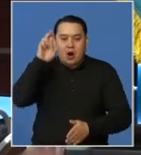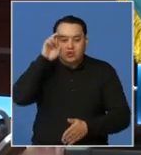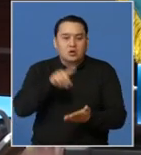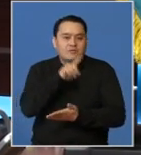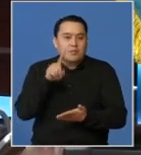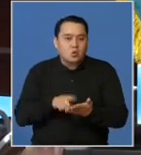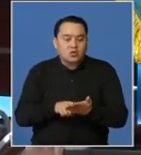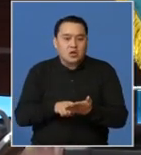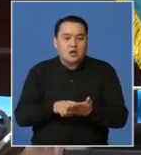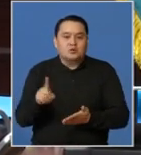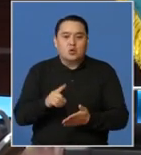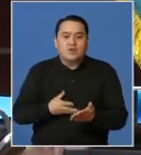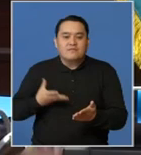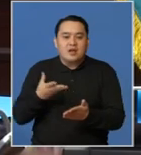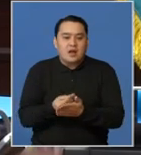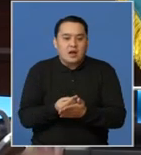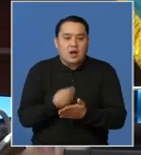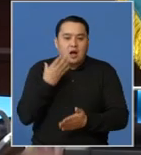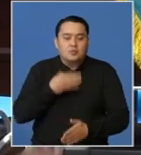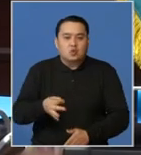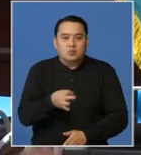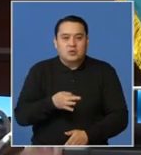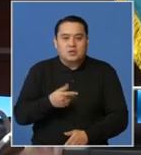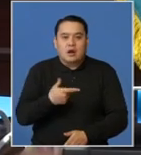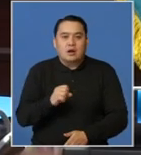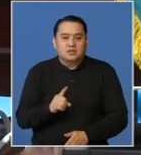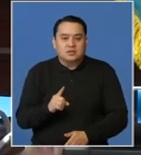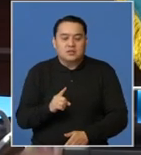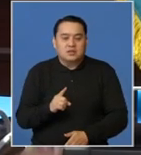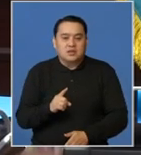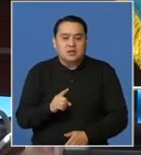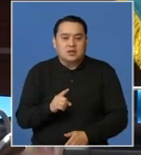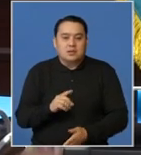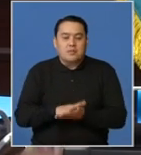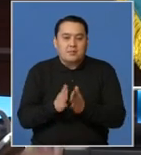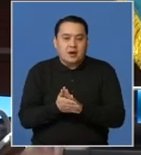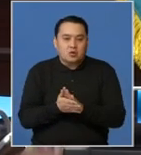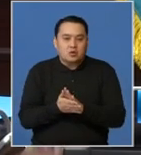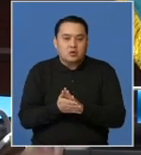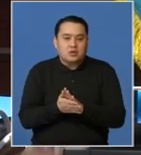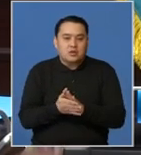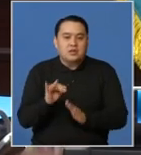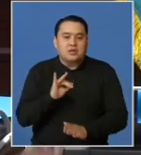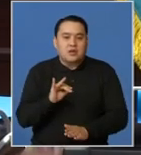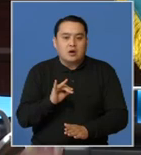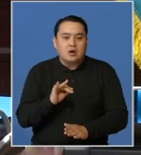вопросы. То, что по инвесторам, это JTSU «Облгаз», я вам сказал, по инвесторам и по меморандуму должна